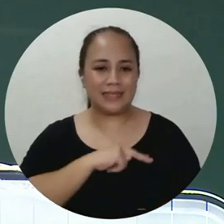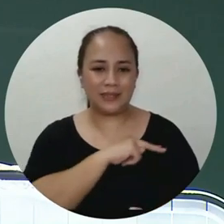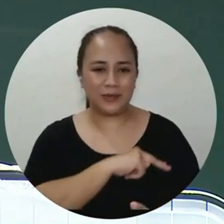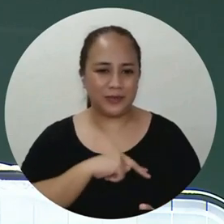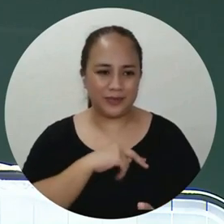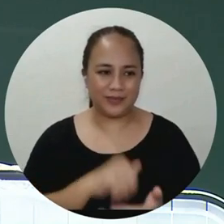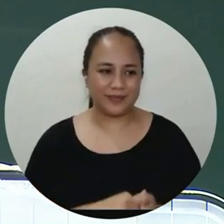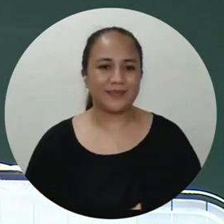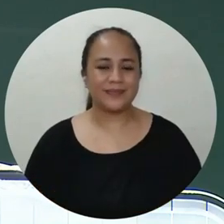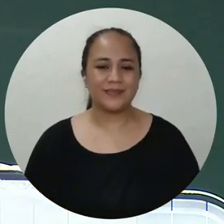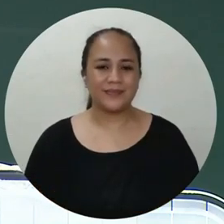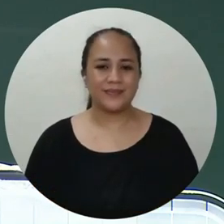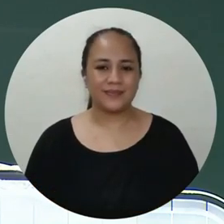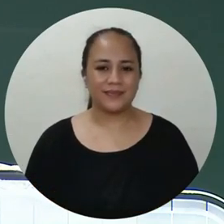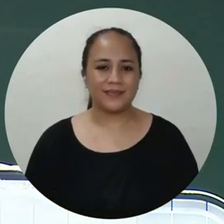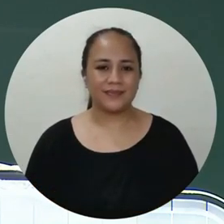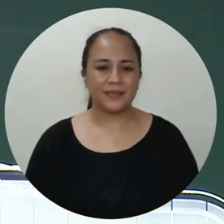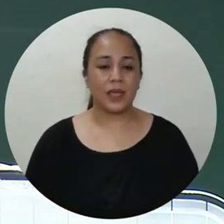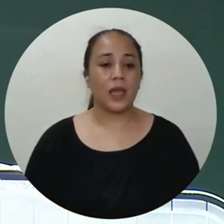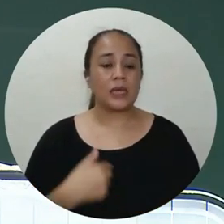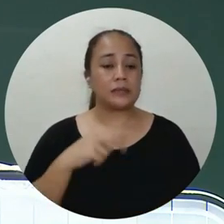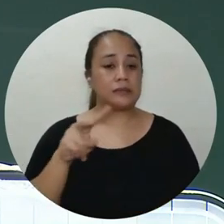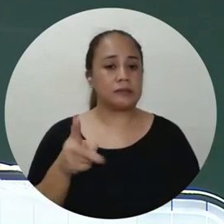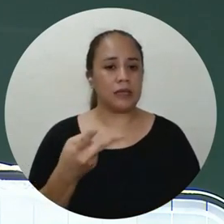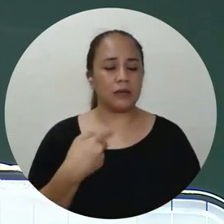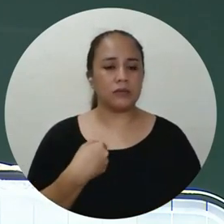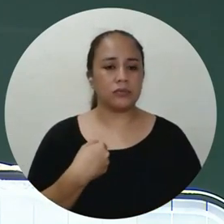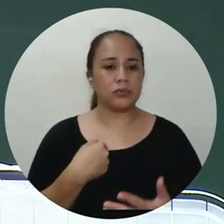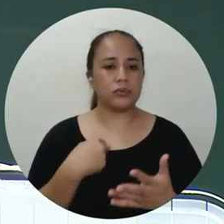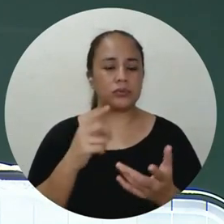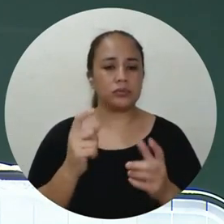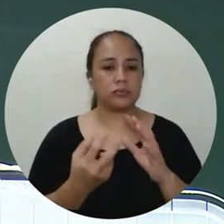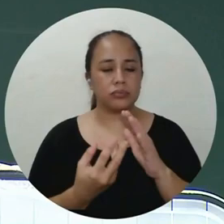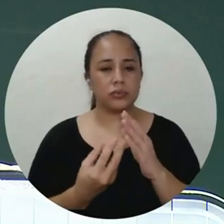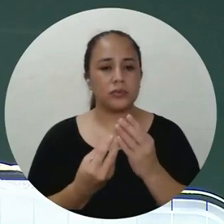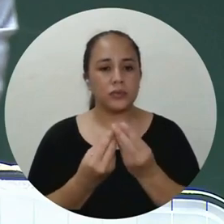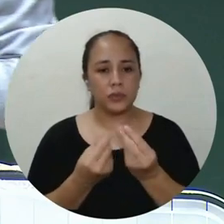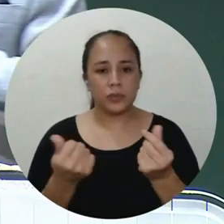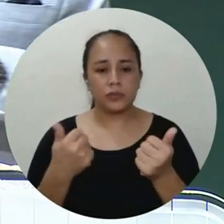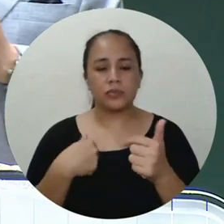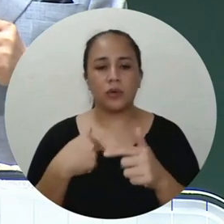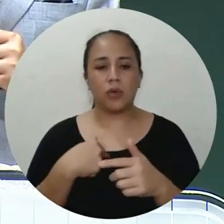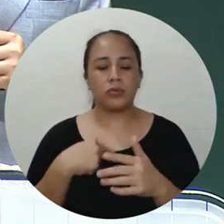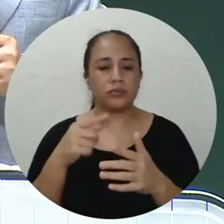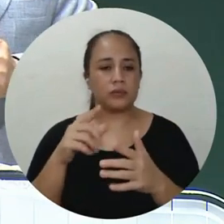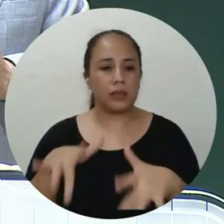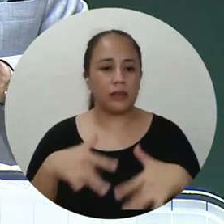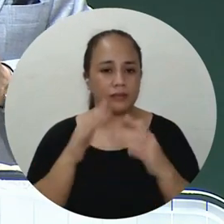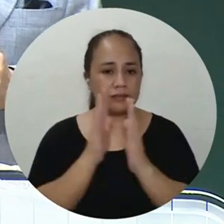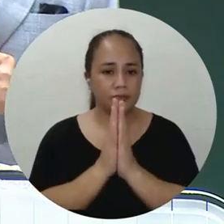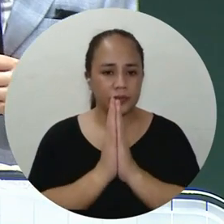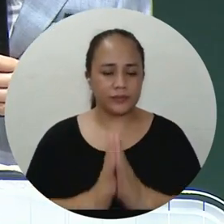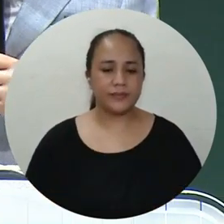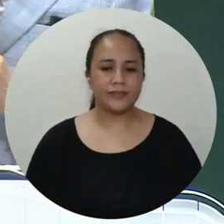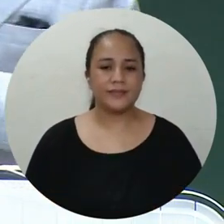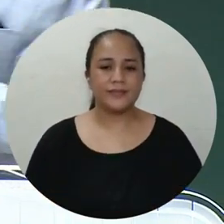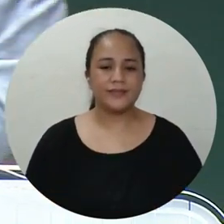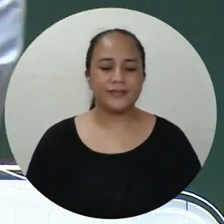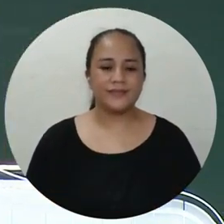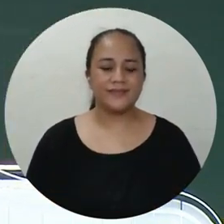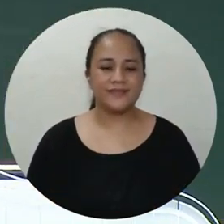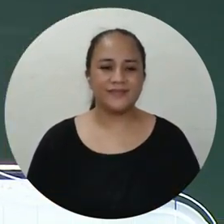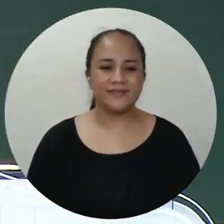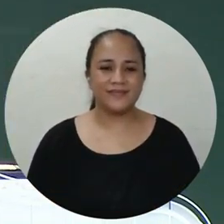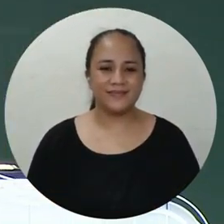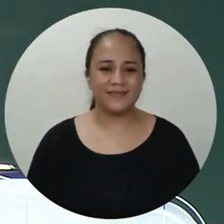생명건 기도 회복입니다. And second, it is the restoration of life prayer. 자, 말씀을 회복했으면요, 여러분이 기도를 회복해야 돼요.